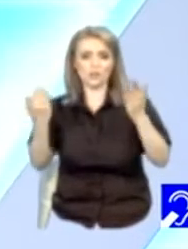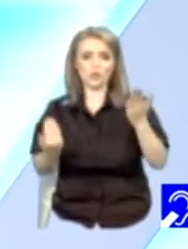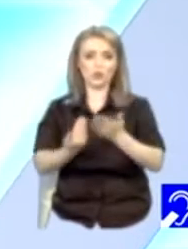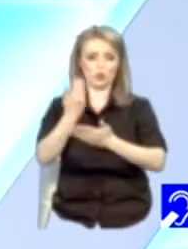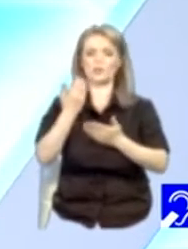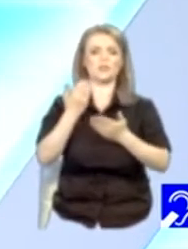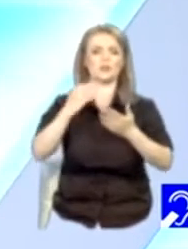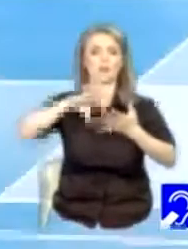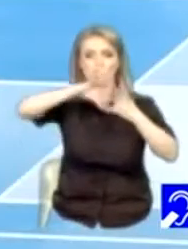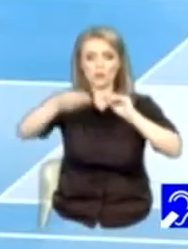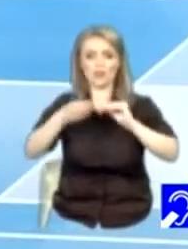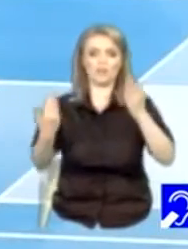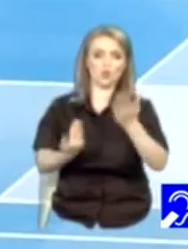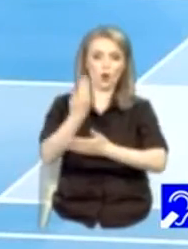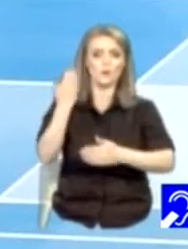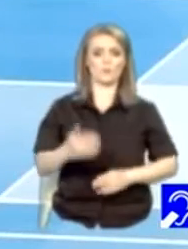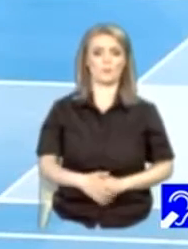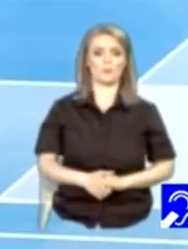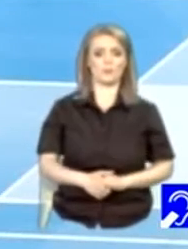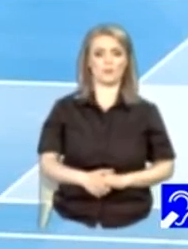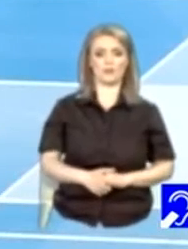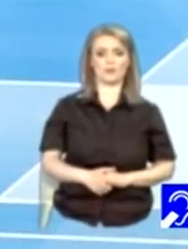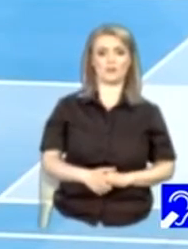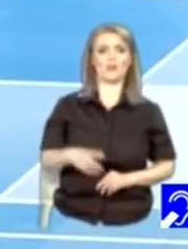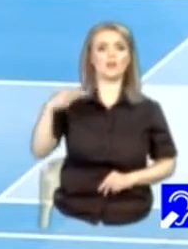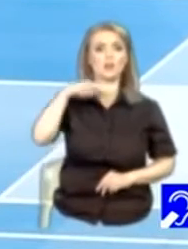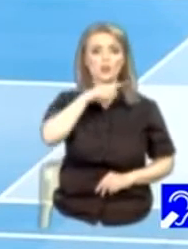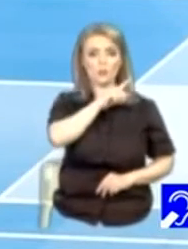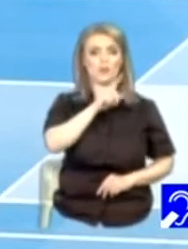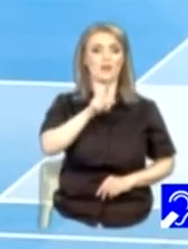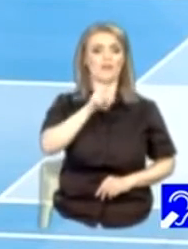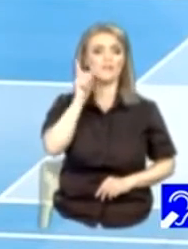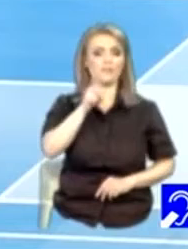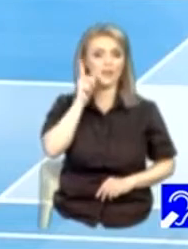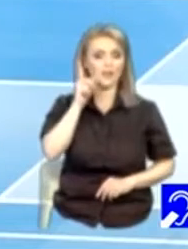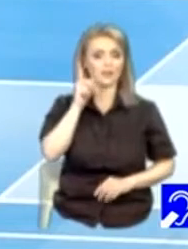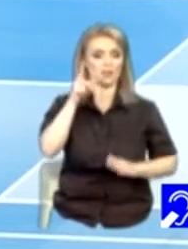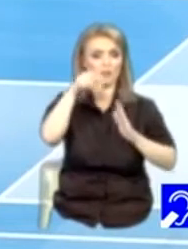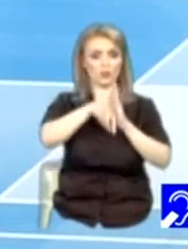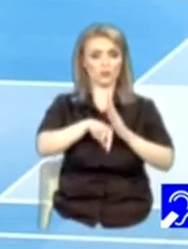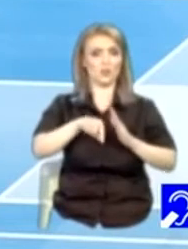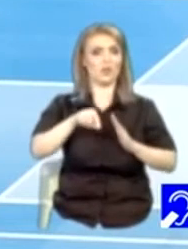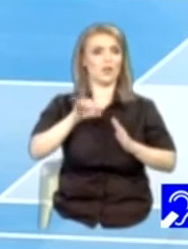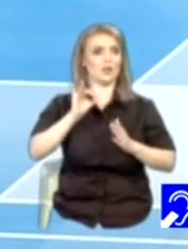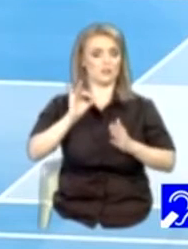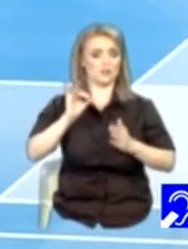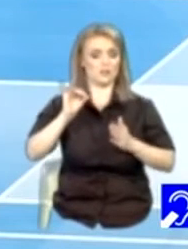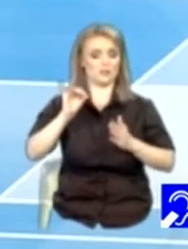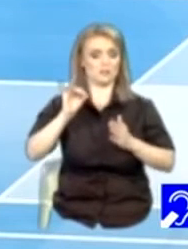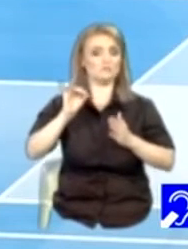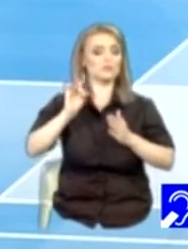muncă. Exact noi. Asta voiam să fac această observație. Economia verde presupune și investiții,